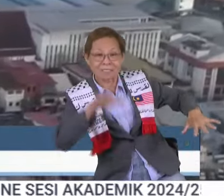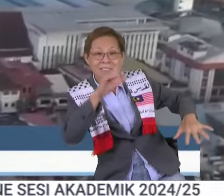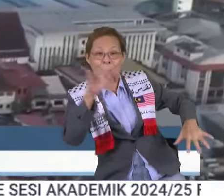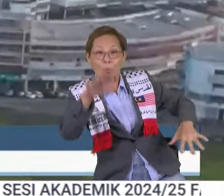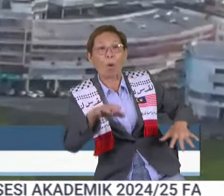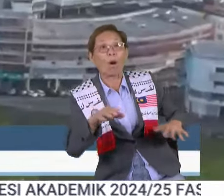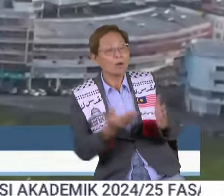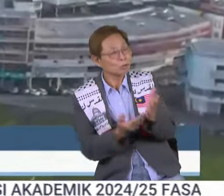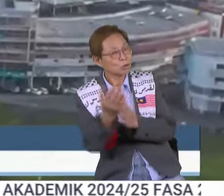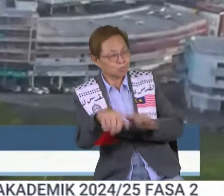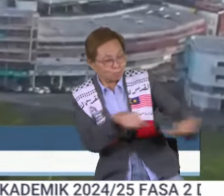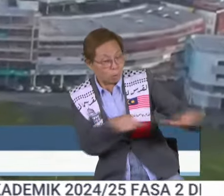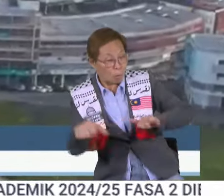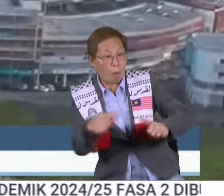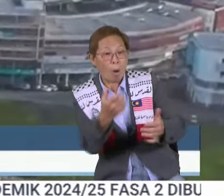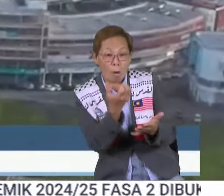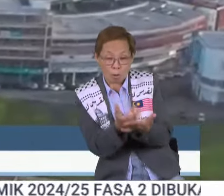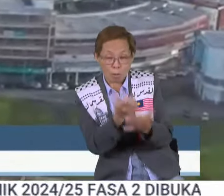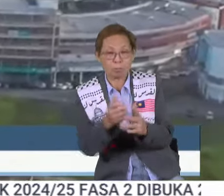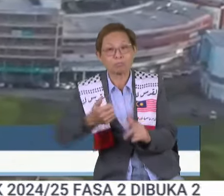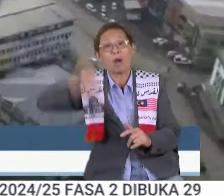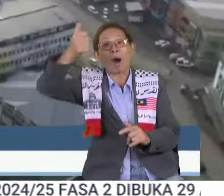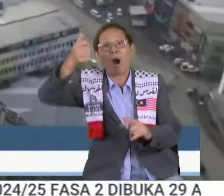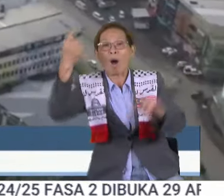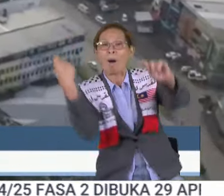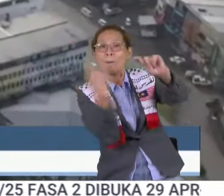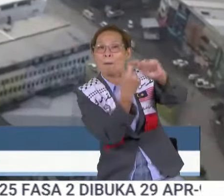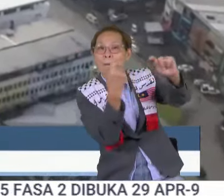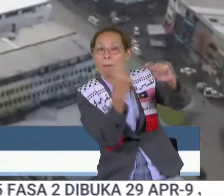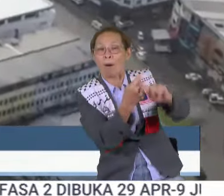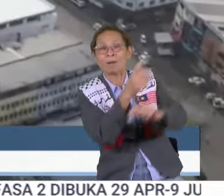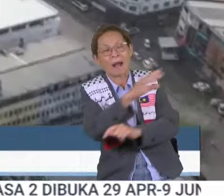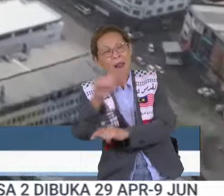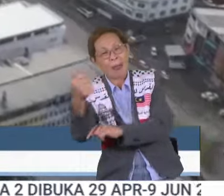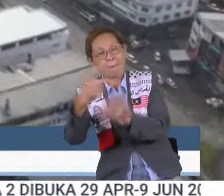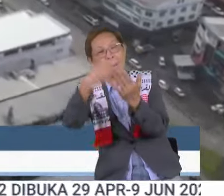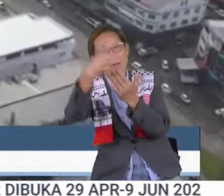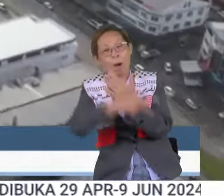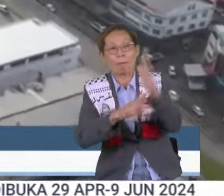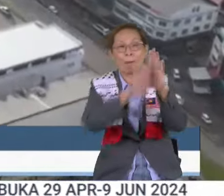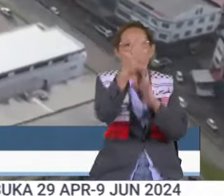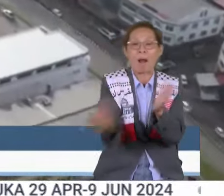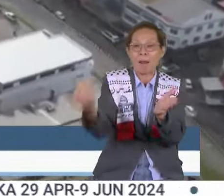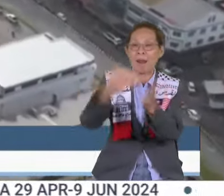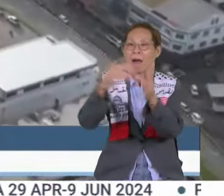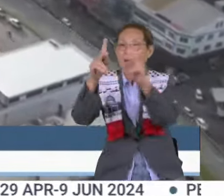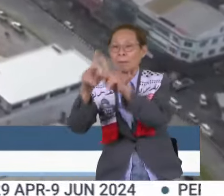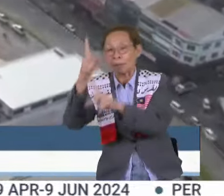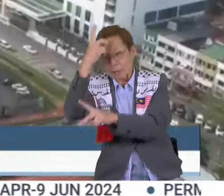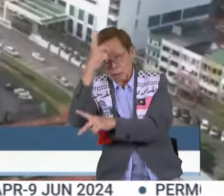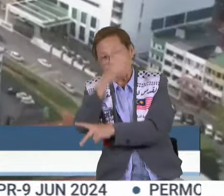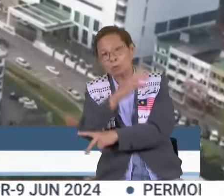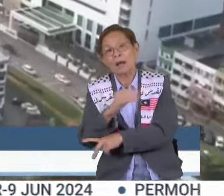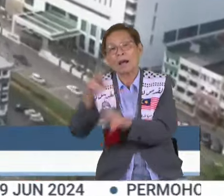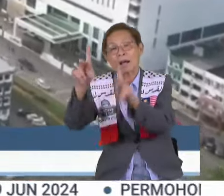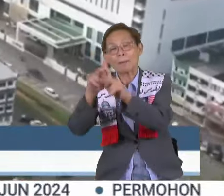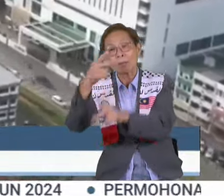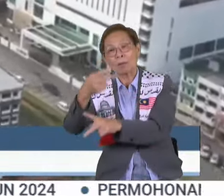merancangkan sosioekonomi terutamanya dalam sektor pembinaan. Selain itu, projek pembangunan semula Kampung Dato dan Kampung